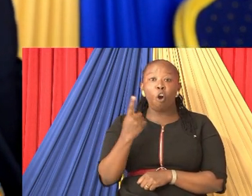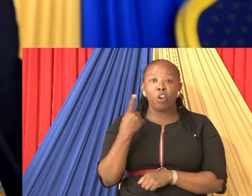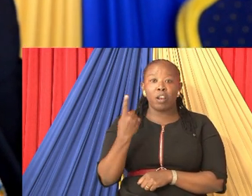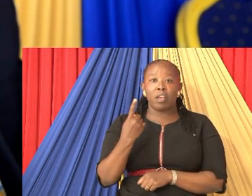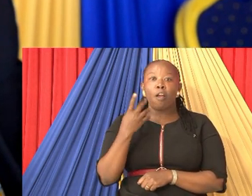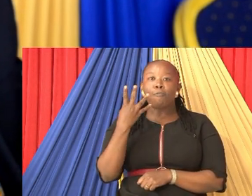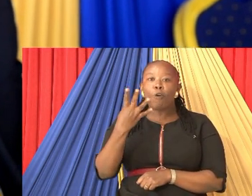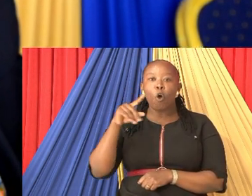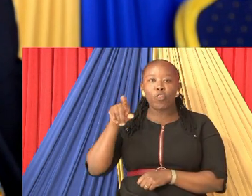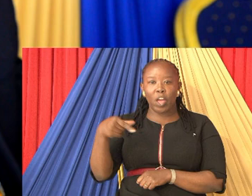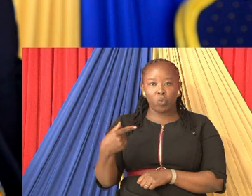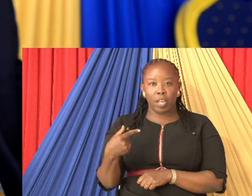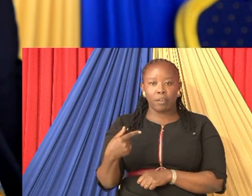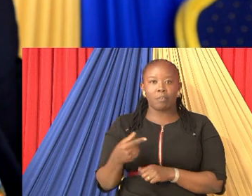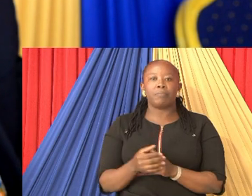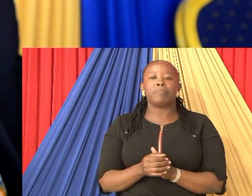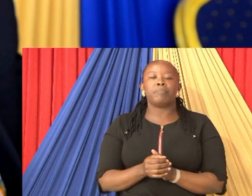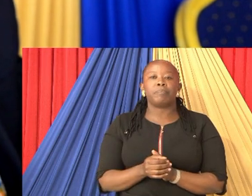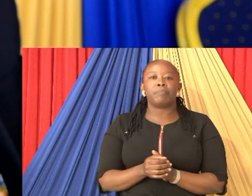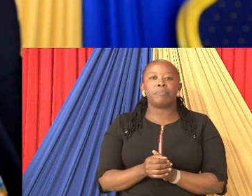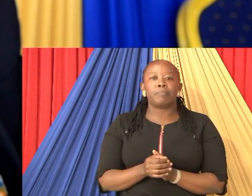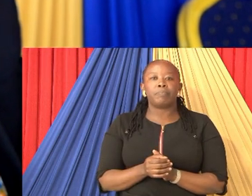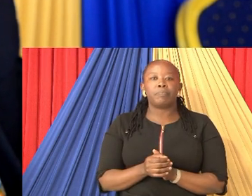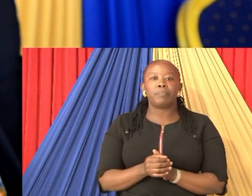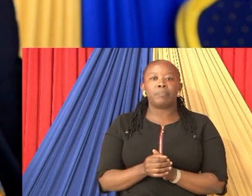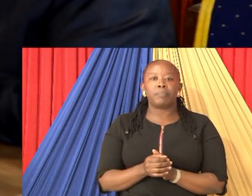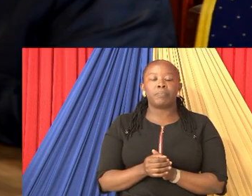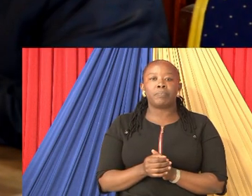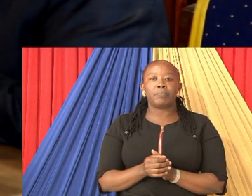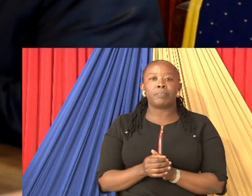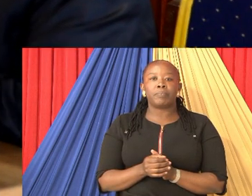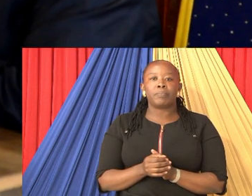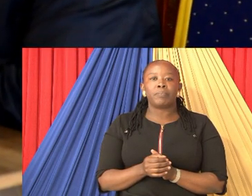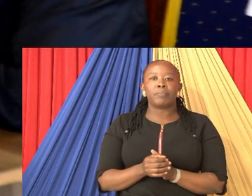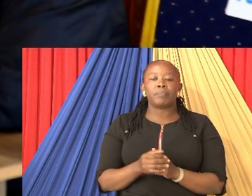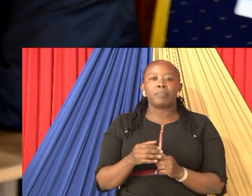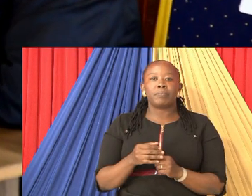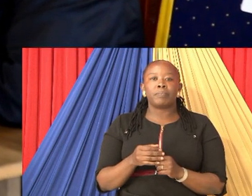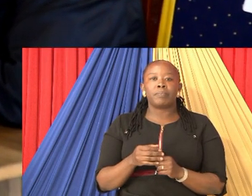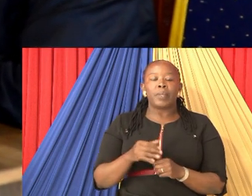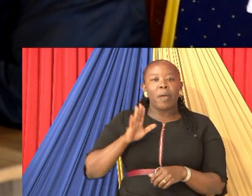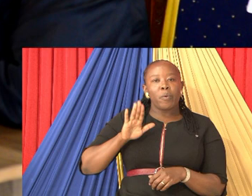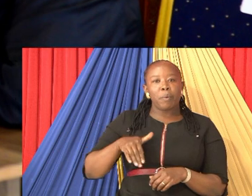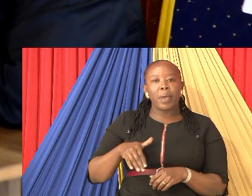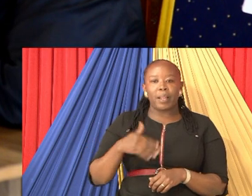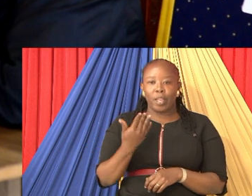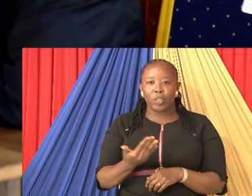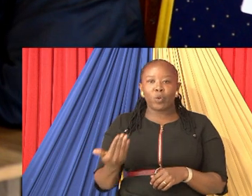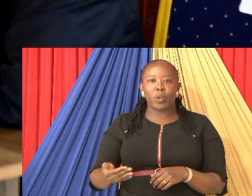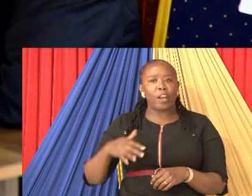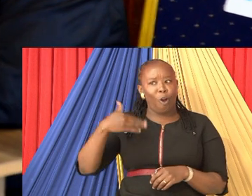kawaida katika mambo mengi wa mama ama wanawake huwa wengi. Kwa hivyo wale